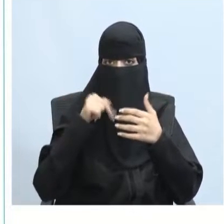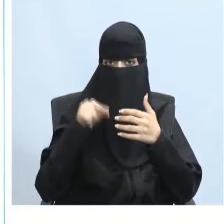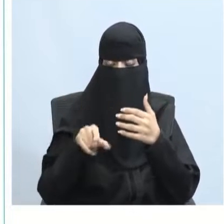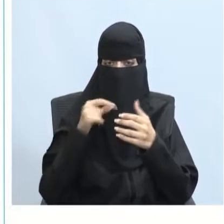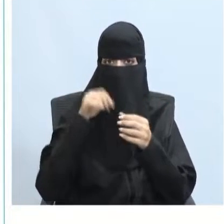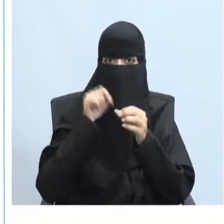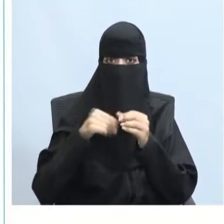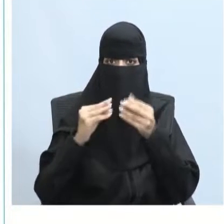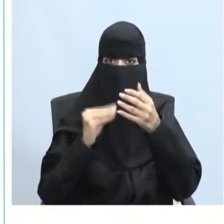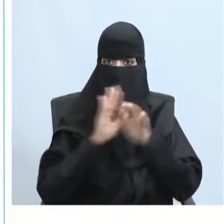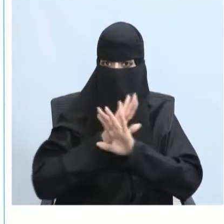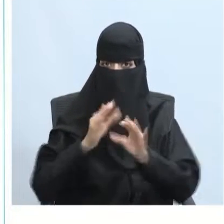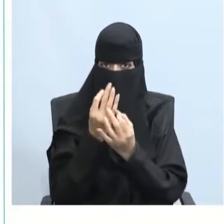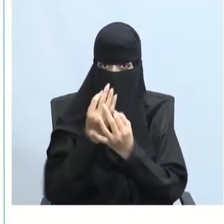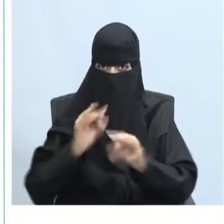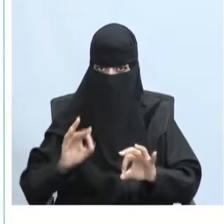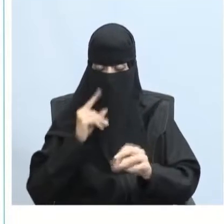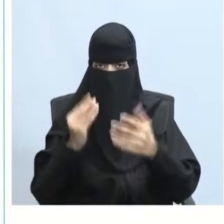الى المرحله